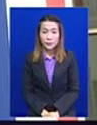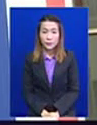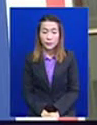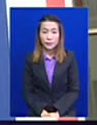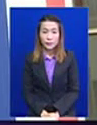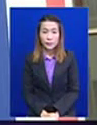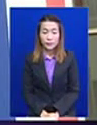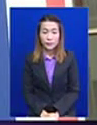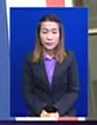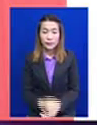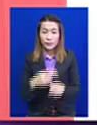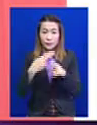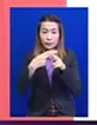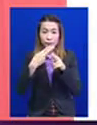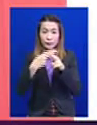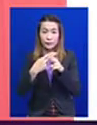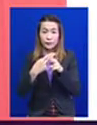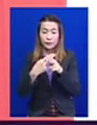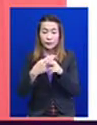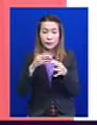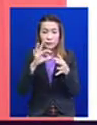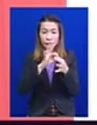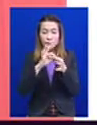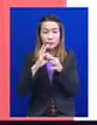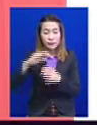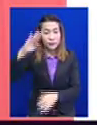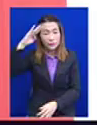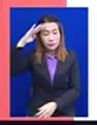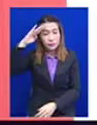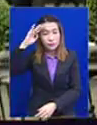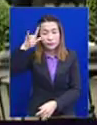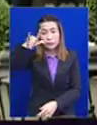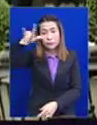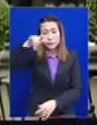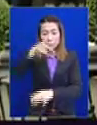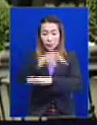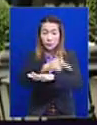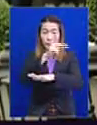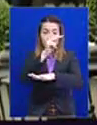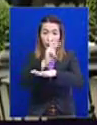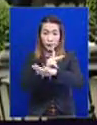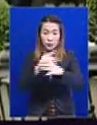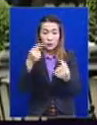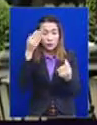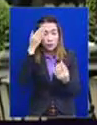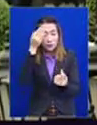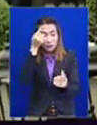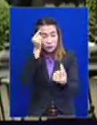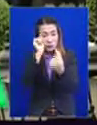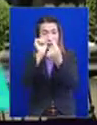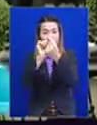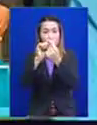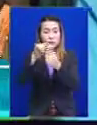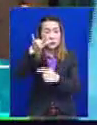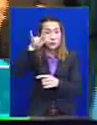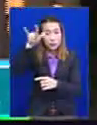พลอากาศเอกตรีทศสนแจ้งผู้บัญชาการทหารอากาศเป็นประธานในพิธีวันที่ระลึกกองทัพอากาศประจำ